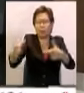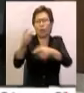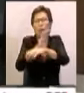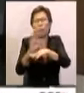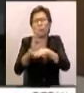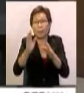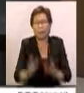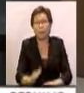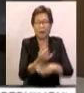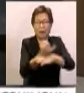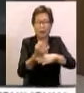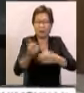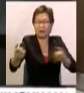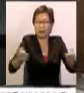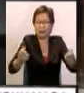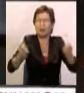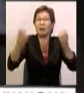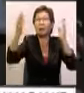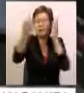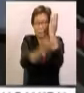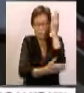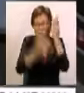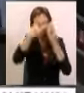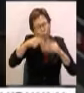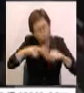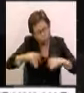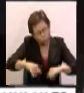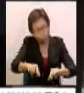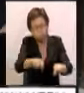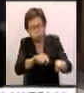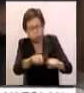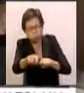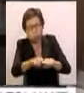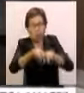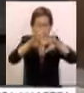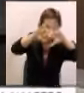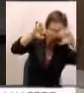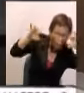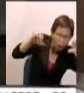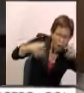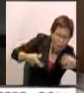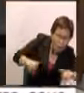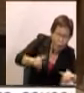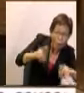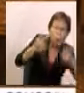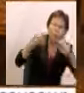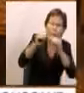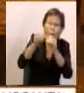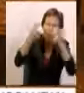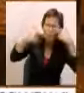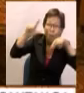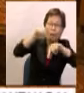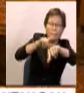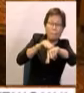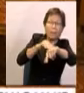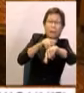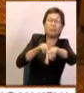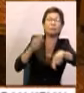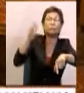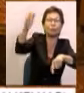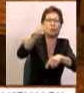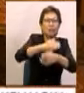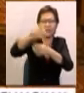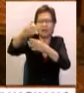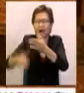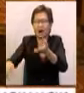konglomerat industri otomotif negara untuk terus berdaya saing dan meneroka peluang lebih gemilang pada masa-masa yang akan datang. Dan sekian